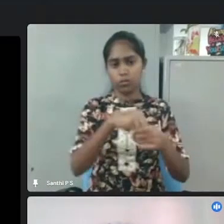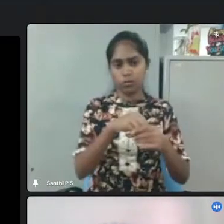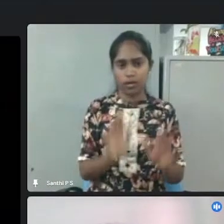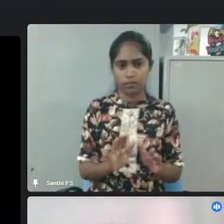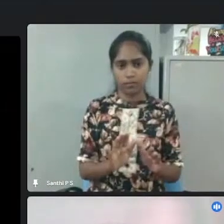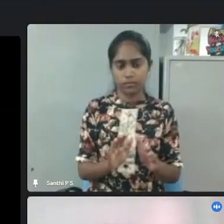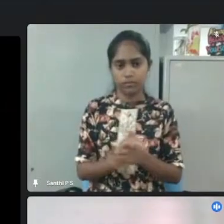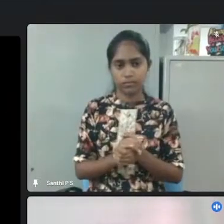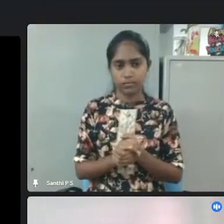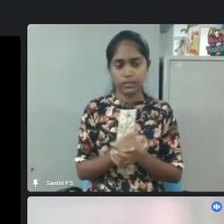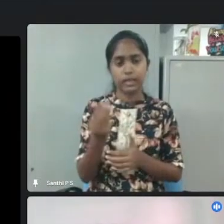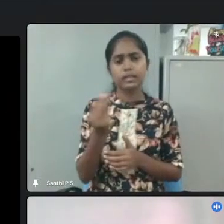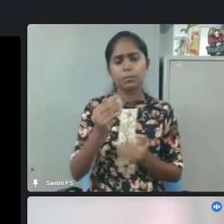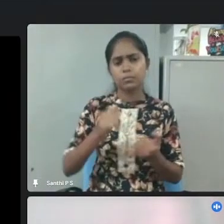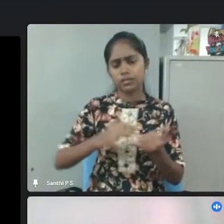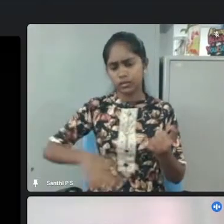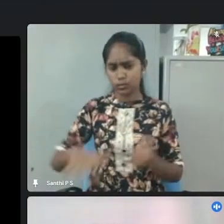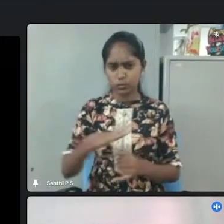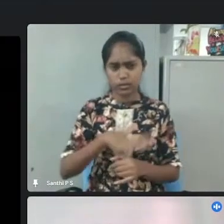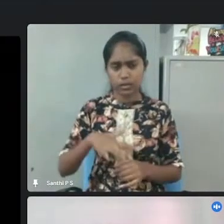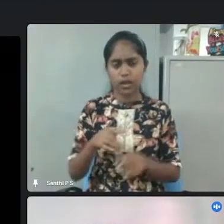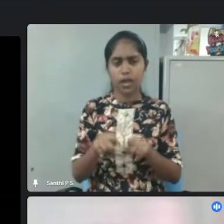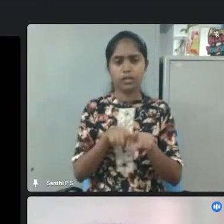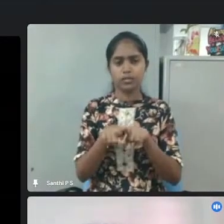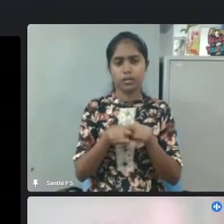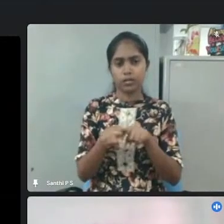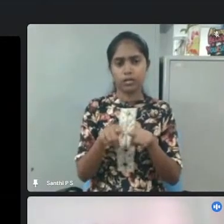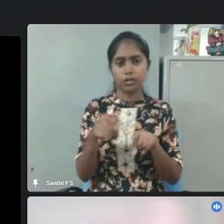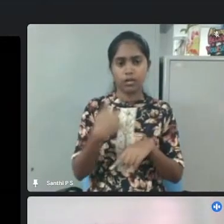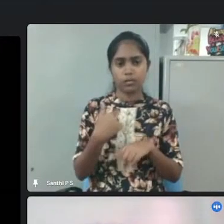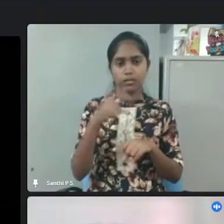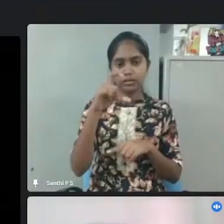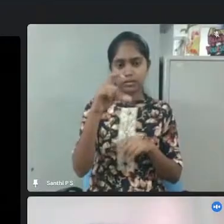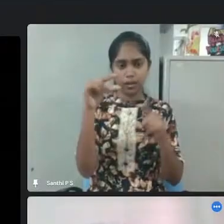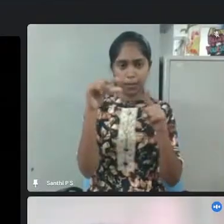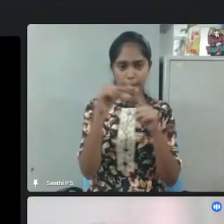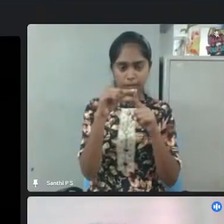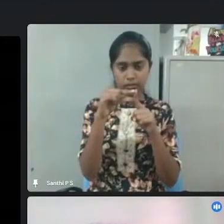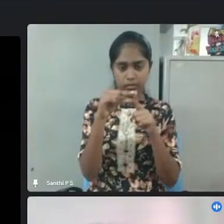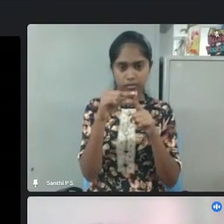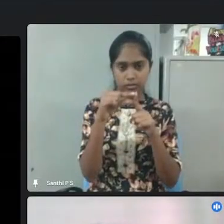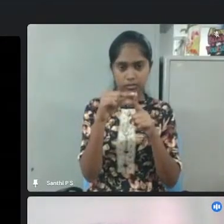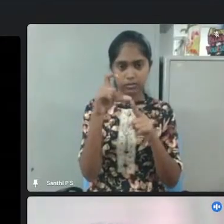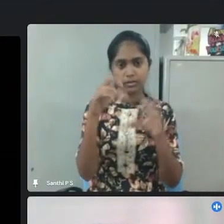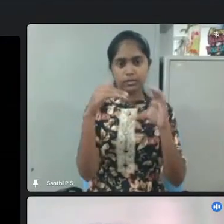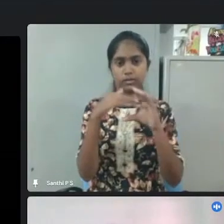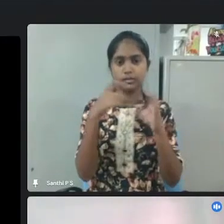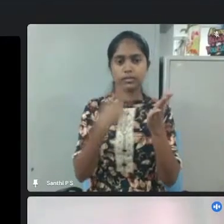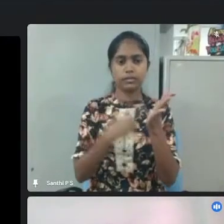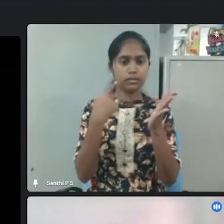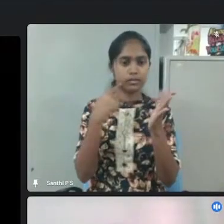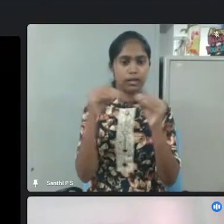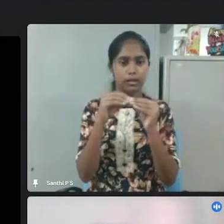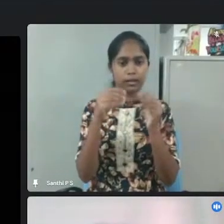ചില അവസ്ഥകൾ, ഫോർ എക്സാമ്പിൾ, ഇപ്പോൾ ഉദാഹരണത്തിന് സെറിബ്രൽ പാൾസി പോലെയുള്ള അസുഖങ്ങൾ, അവ വേഴ്സണിങ് അല്ല, അത്